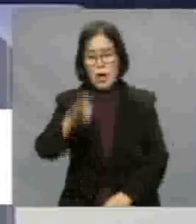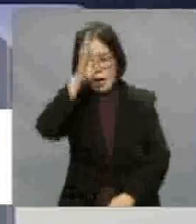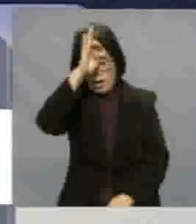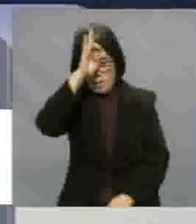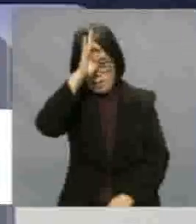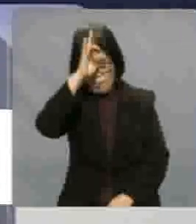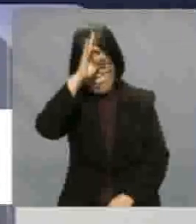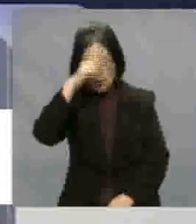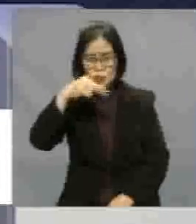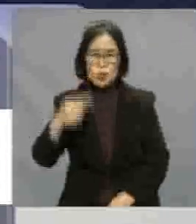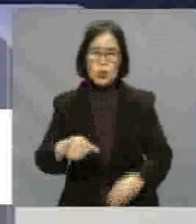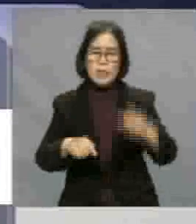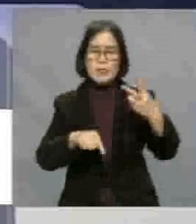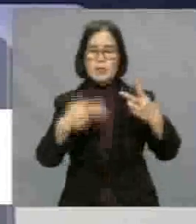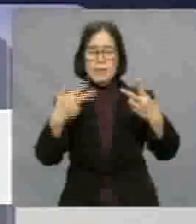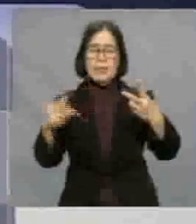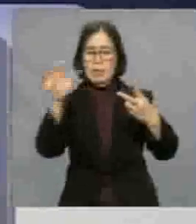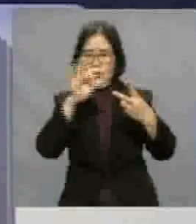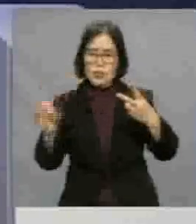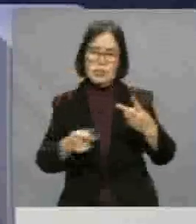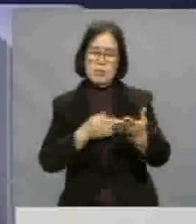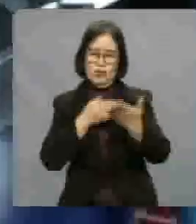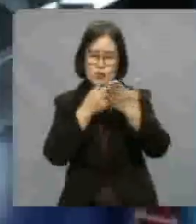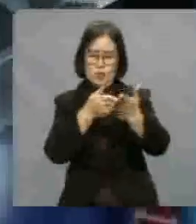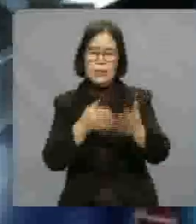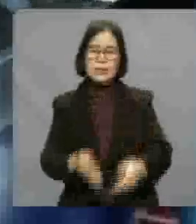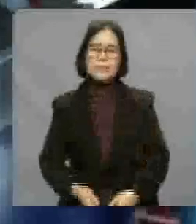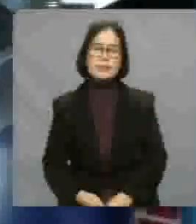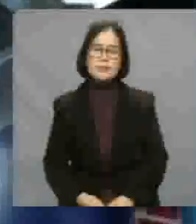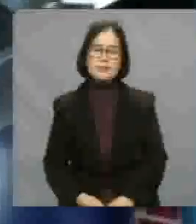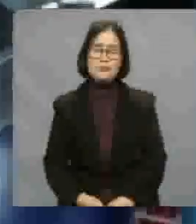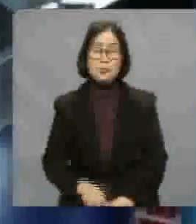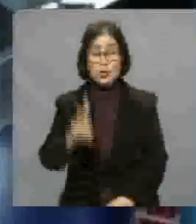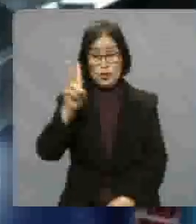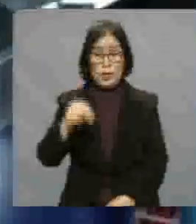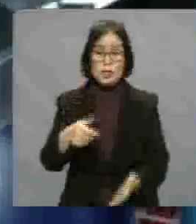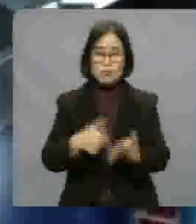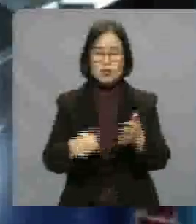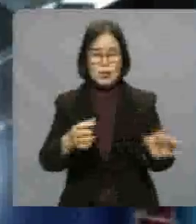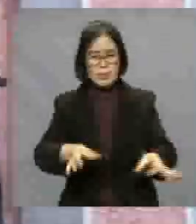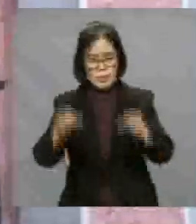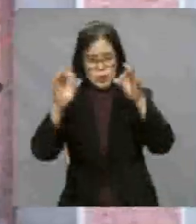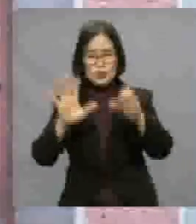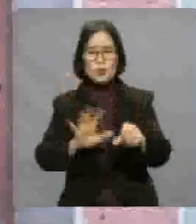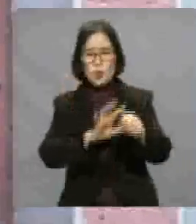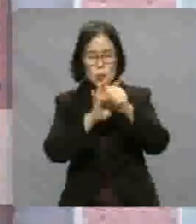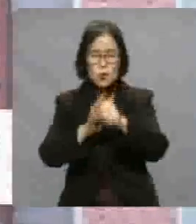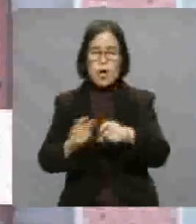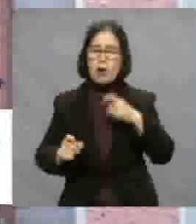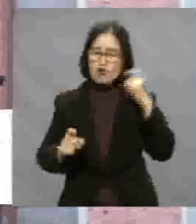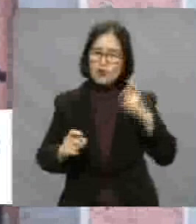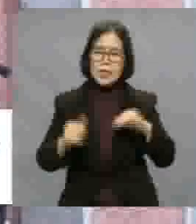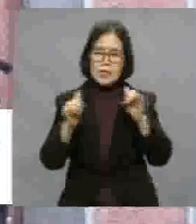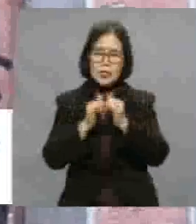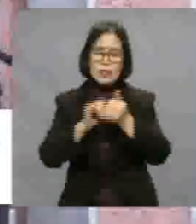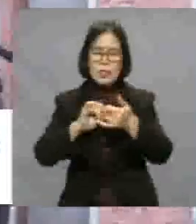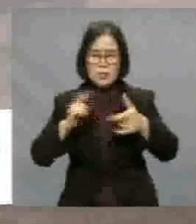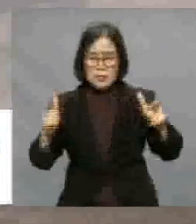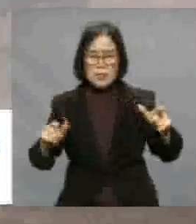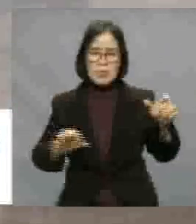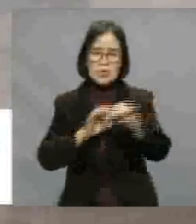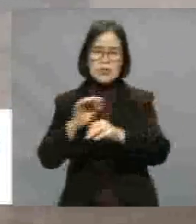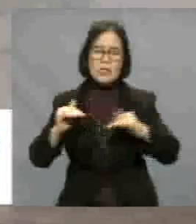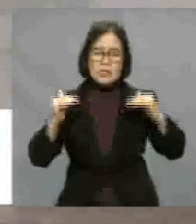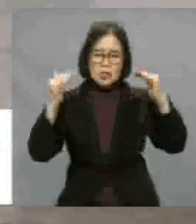IMF 역시 2.7%로 낮춰 전망했습니다. 유엔은 물가 상승과 코로나, 우크라이나 전쟁 등을 경제